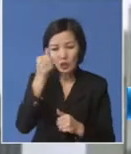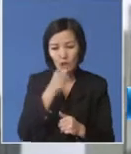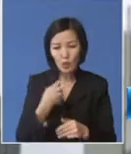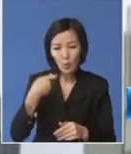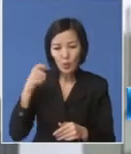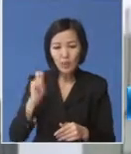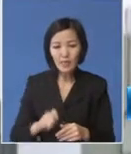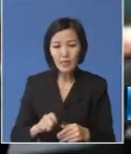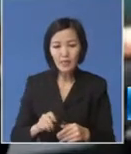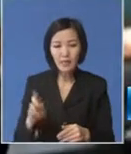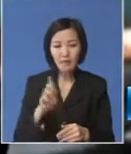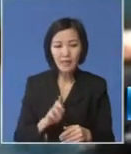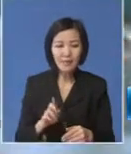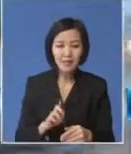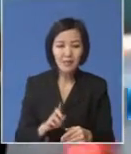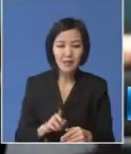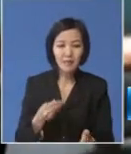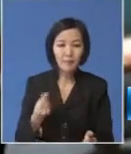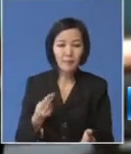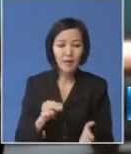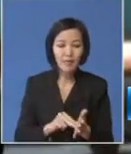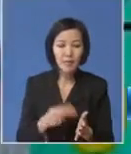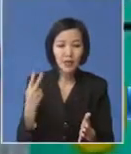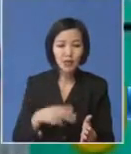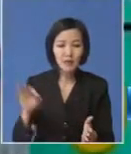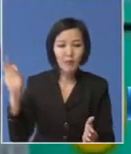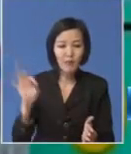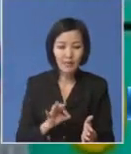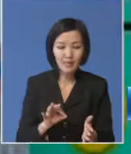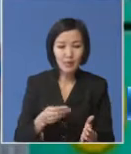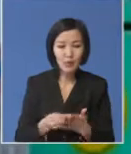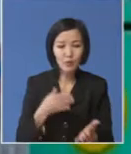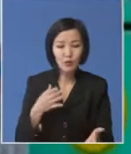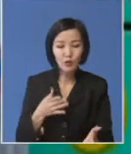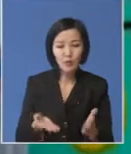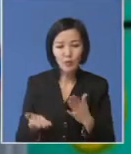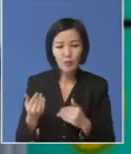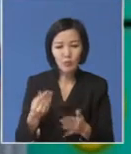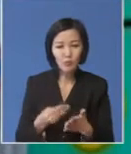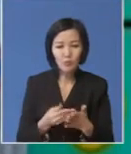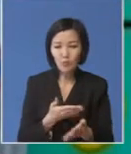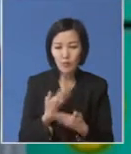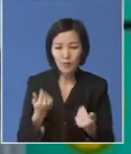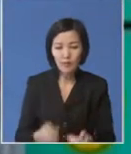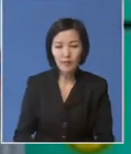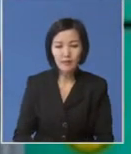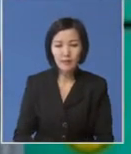Украинадағы жанар жағармай бағасы 20%-ға дейін өсіп, бұрын соңды болмаған бағаға көтерілген болатын.